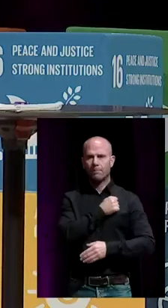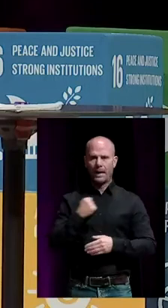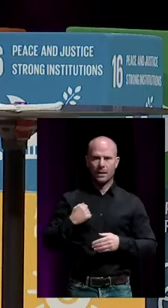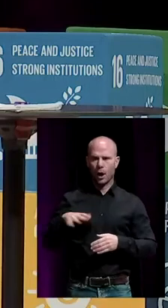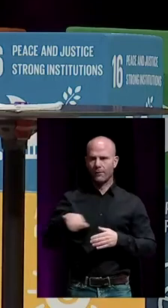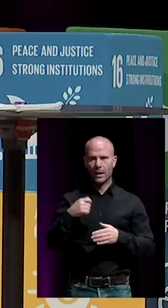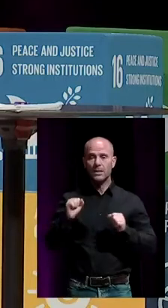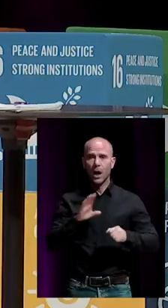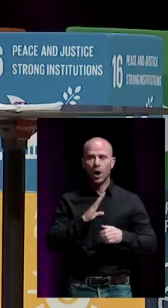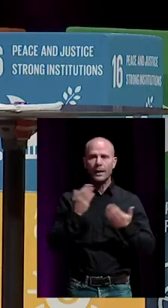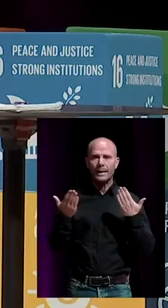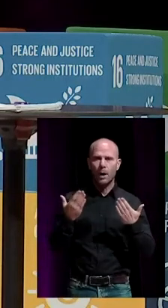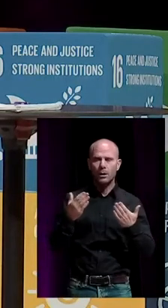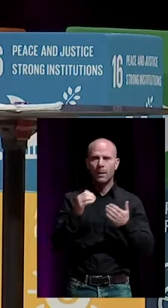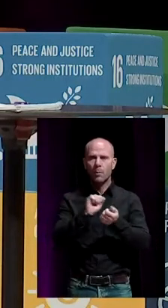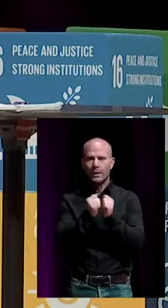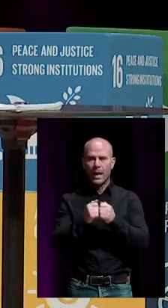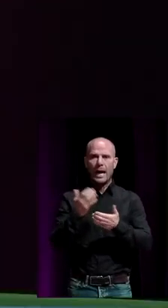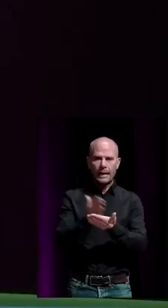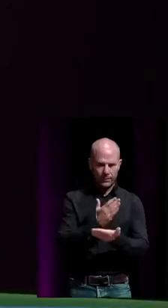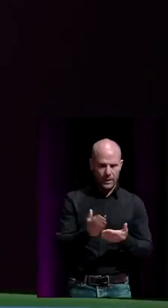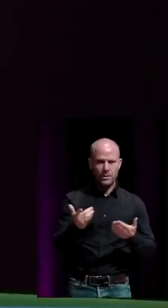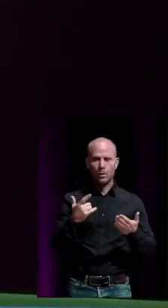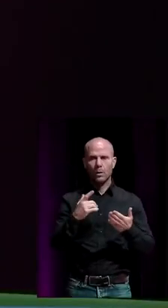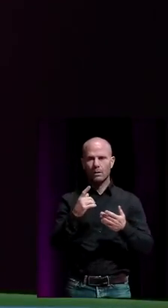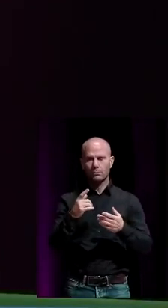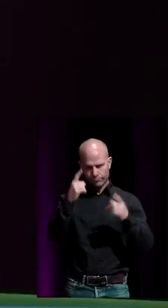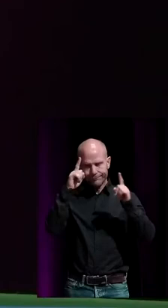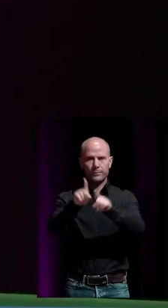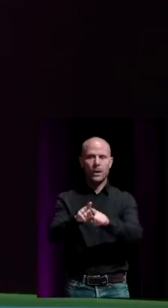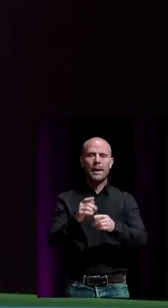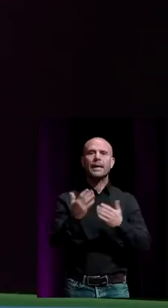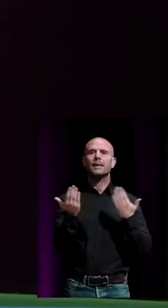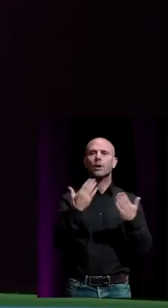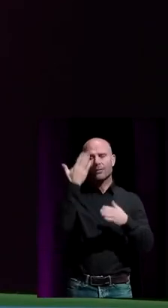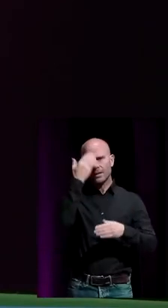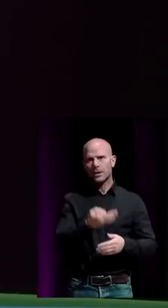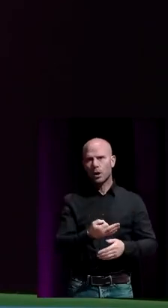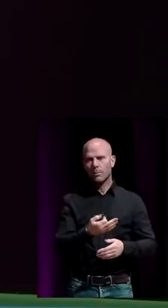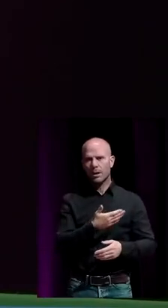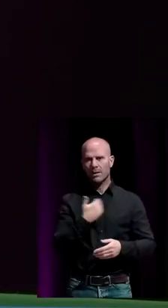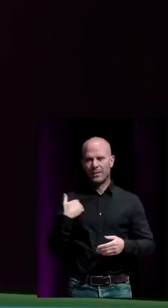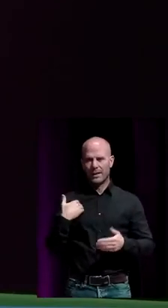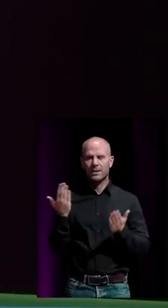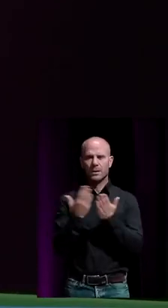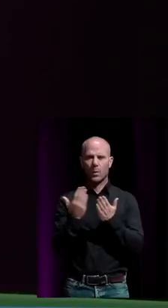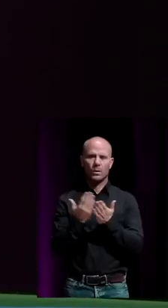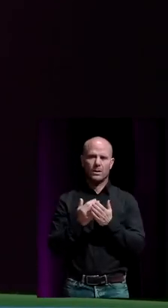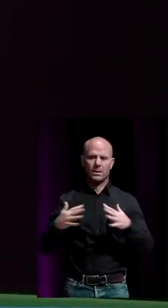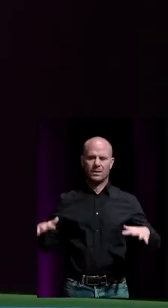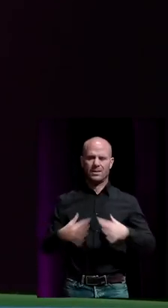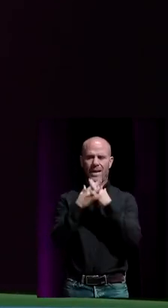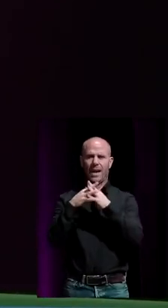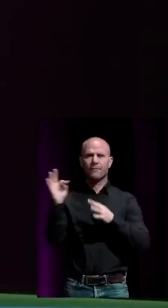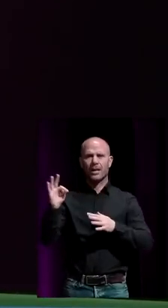en klimatpolitik som är rättvis och i enlighet med den förenade klimatvetenskapen. Det är vad vi skolstrejkare i Fridays for Future har